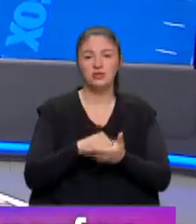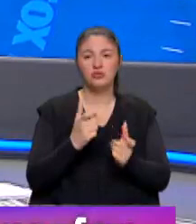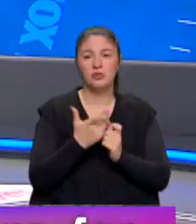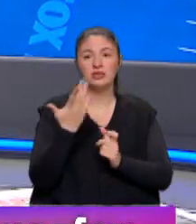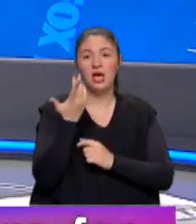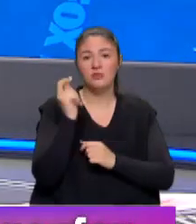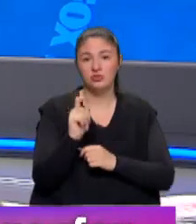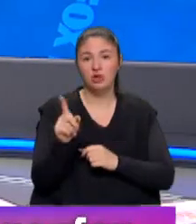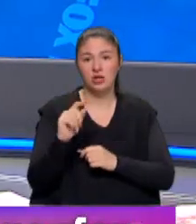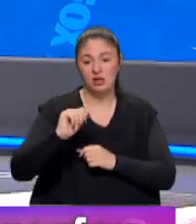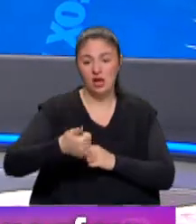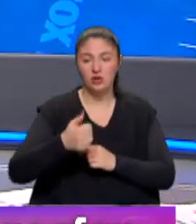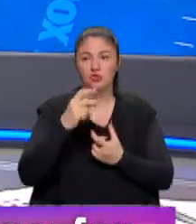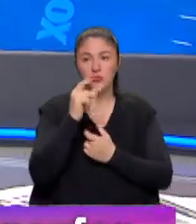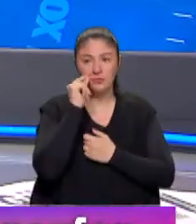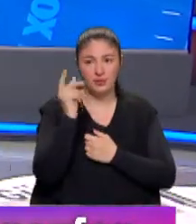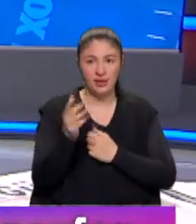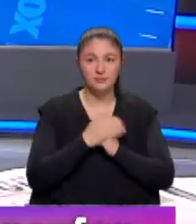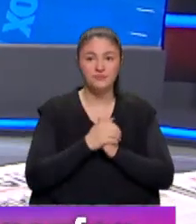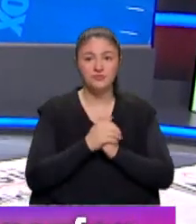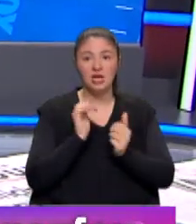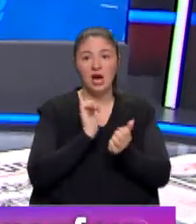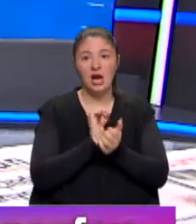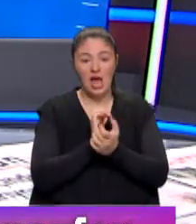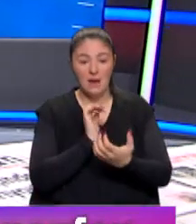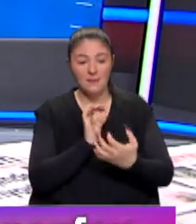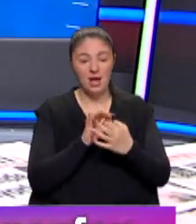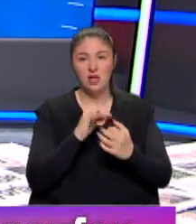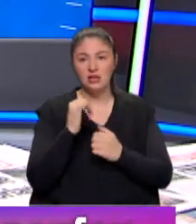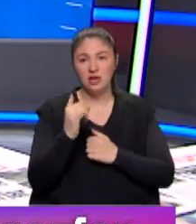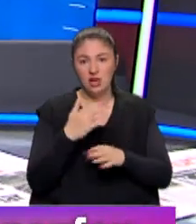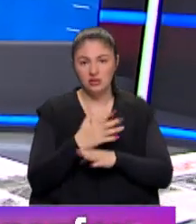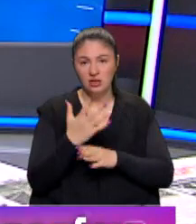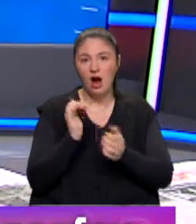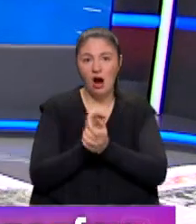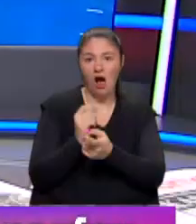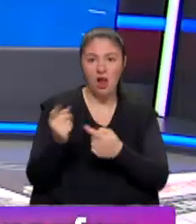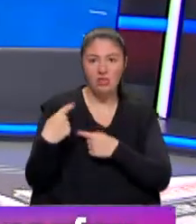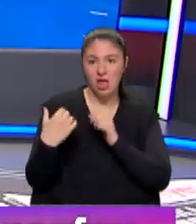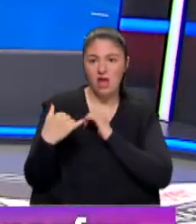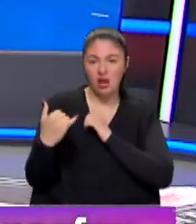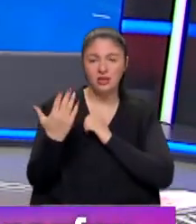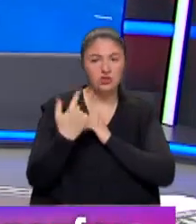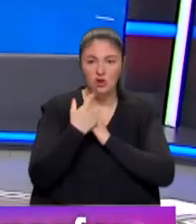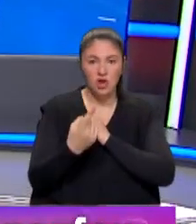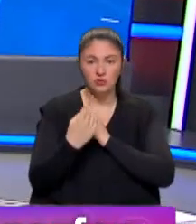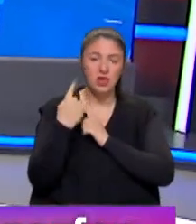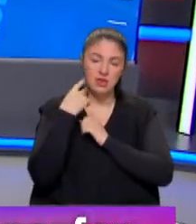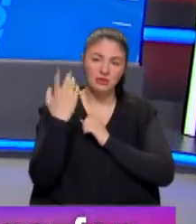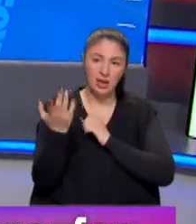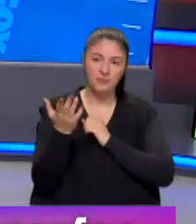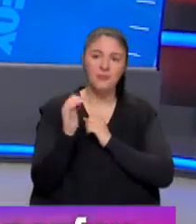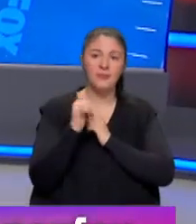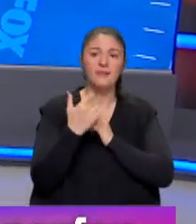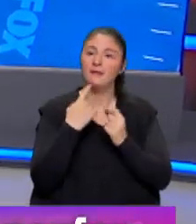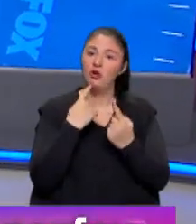daha gerçekleştirecek Ümit Dikbayır. Aile bağlarıyla da yakın aslında Meral Akşener'e. Ne söylemişti? Bir dinleyelim.